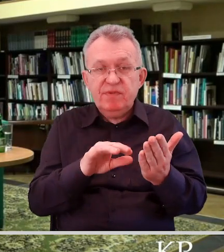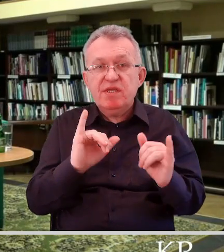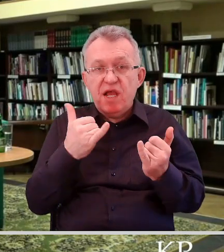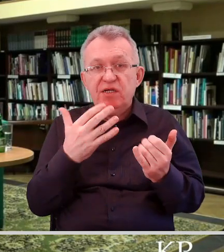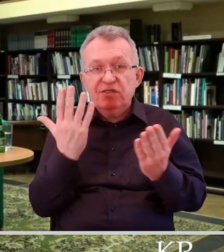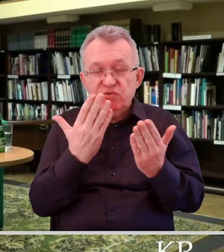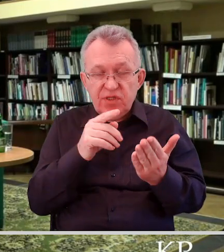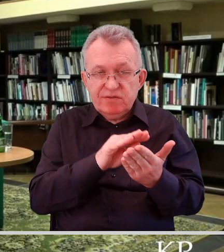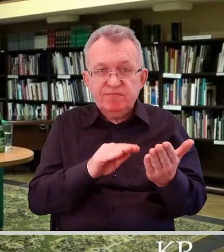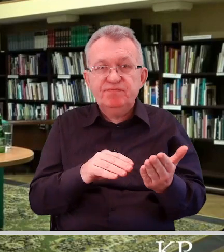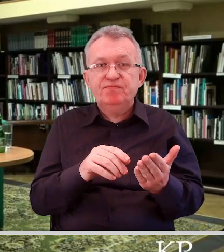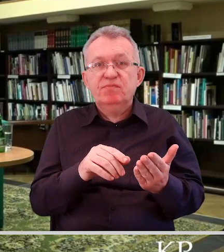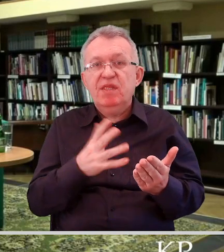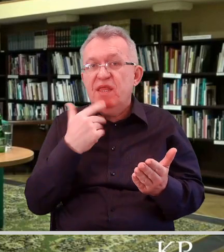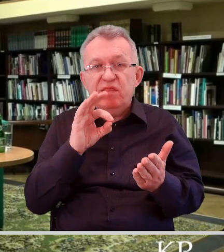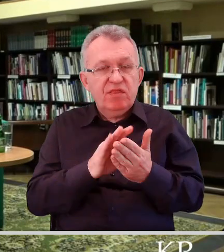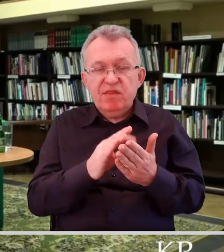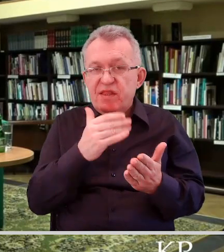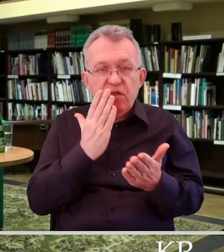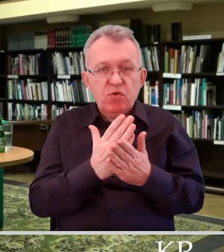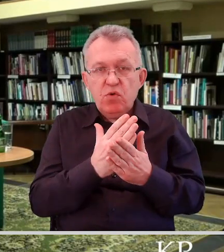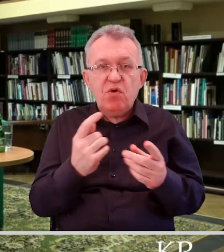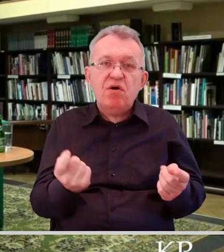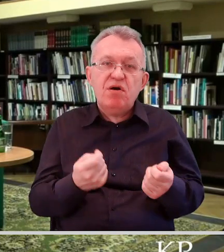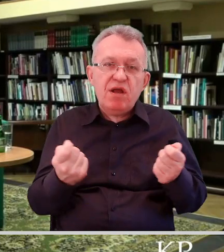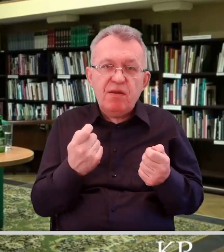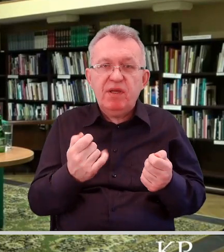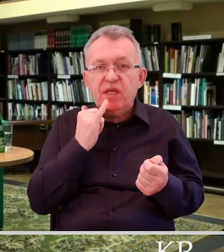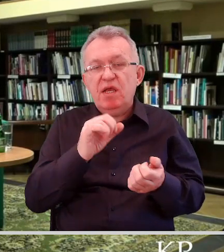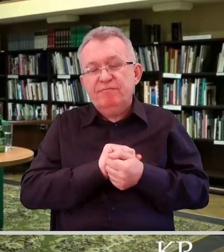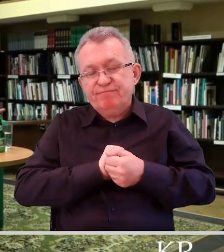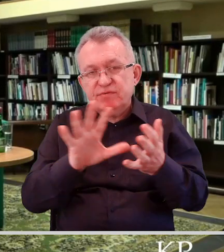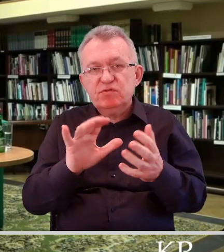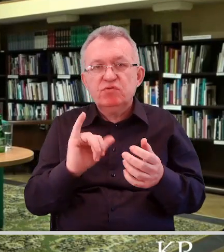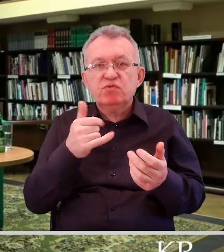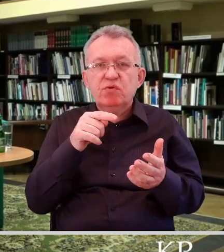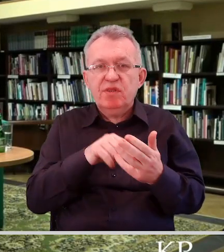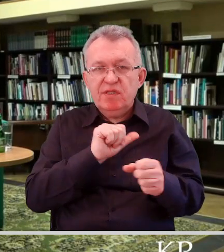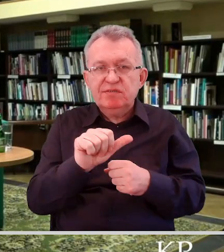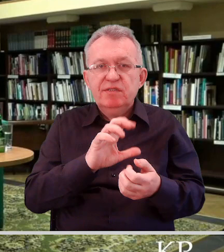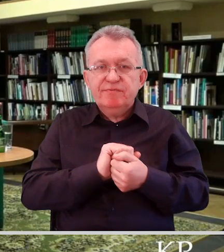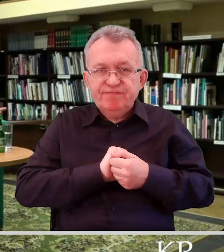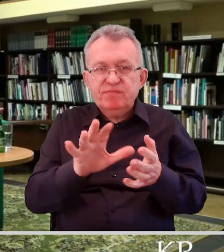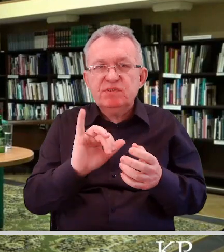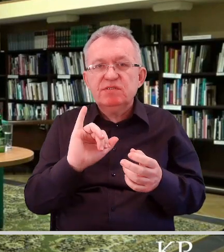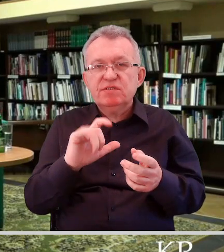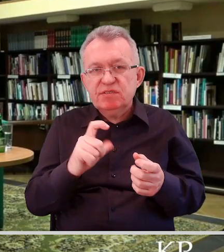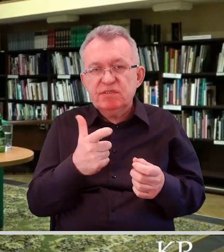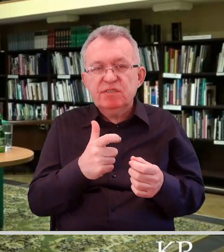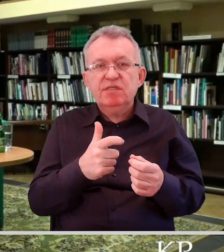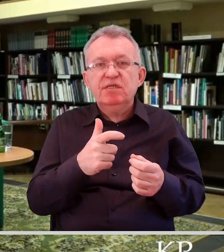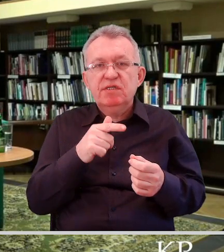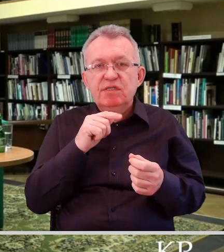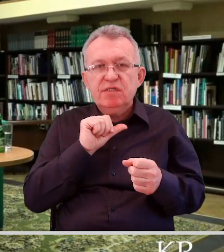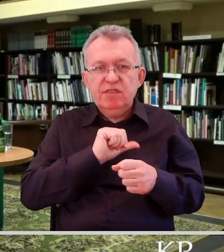czytać nie tylko reklamy, ale w ogóle nie wiem, artykuły, co stoi za artykułami prasowymi, co stoi za